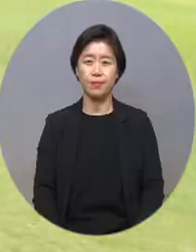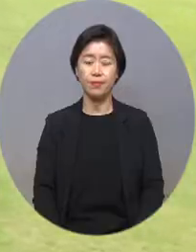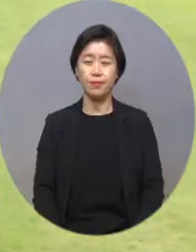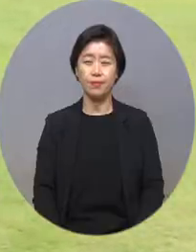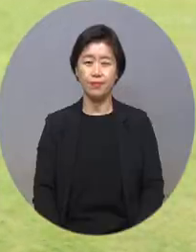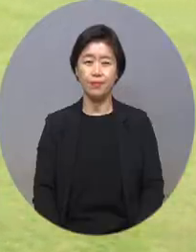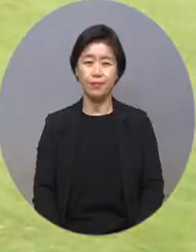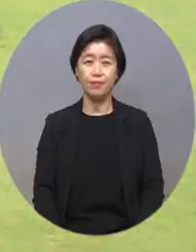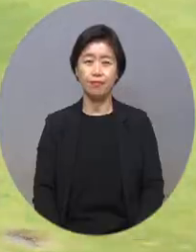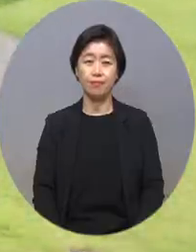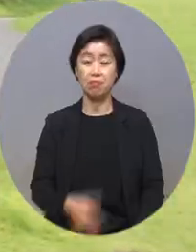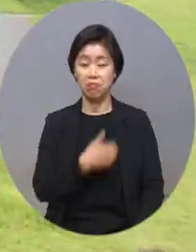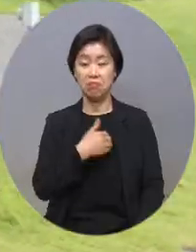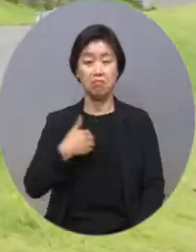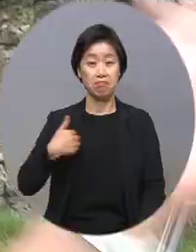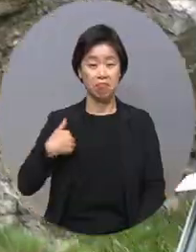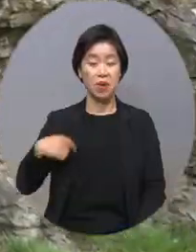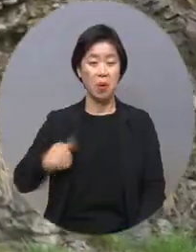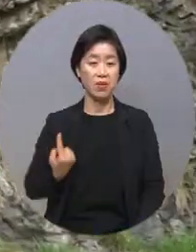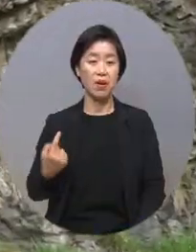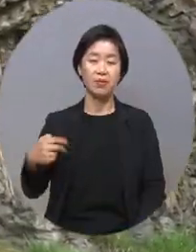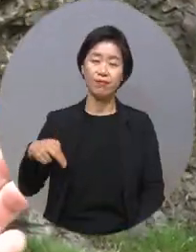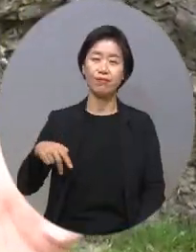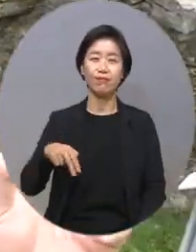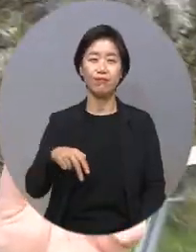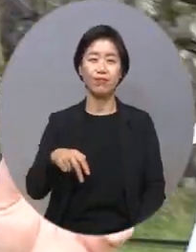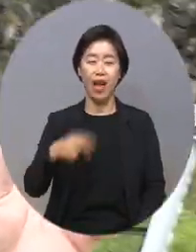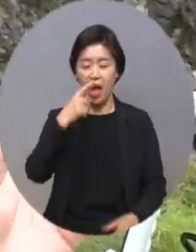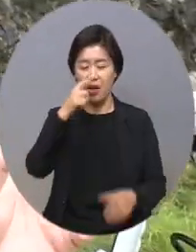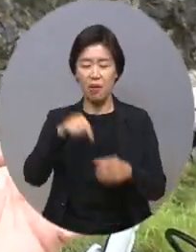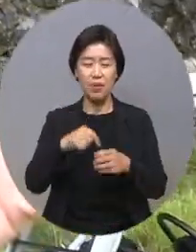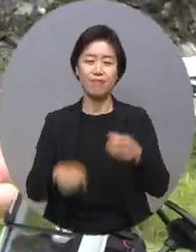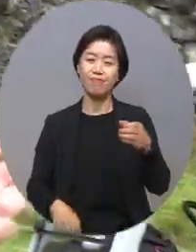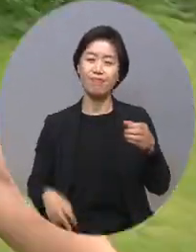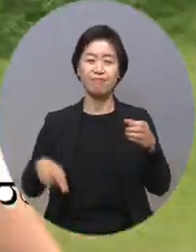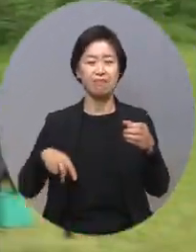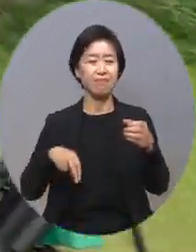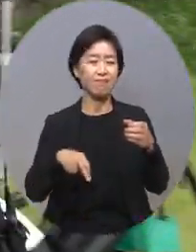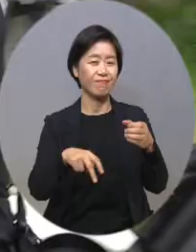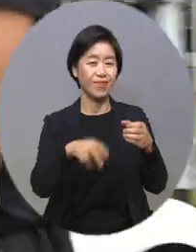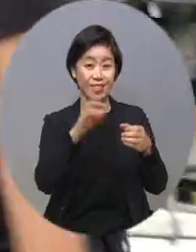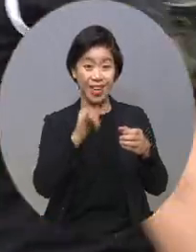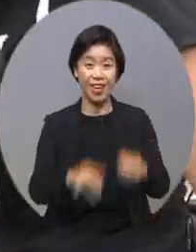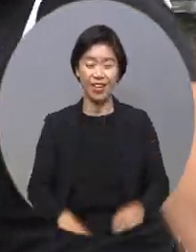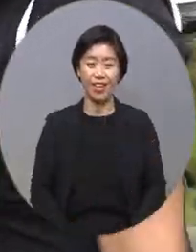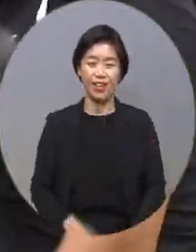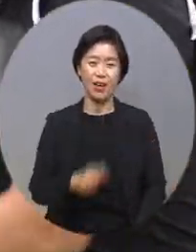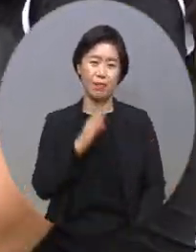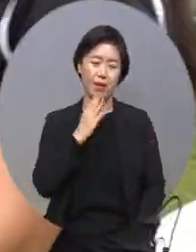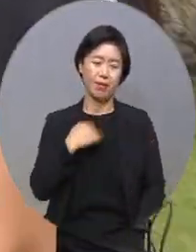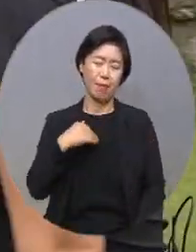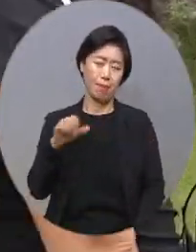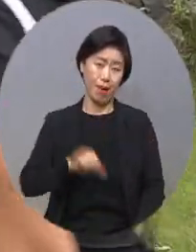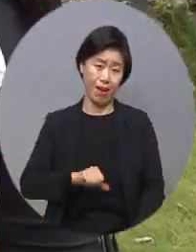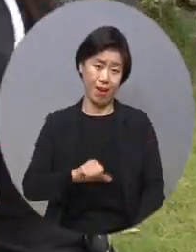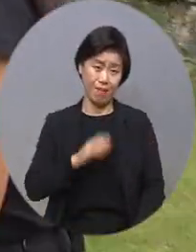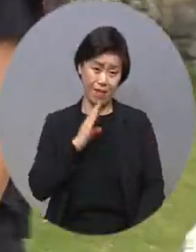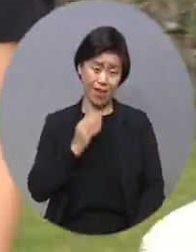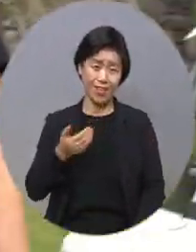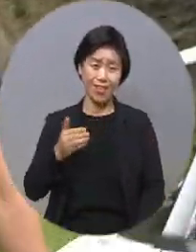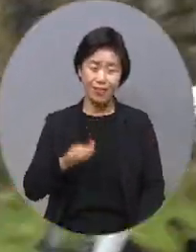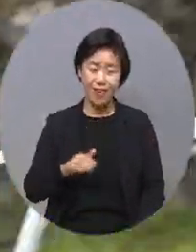여유 있게 걸어. 오, 여유 있네. 산에서 커피 하나 들고 이렇게. 아, 그럼요. 오. 여유 있게 졌지만 앉은 것처럼.